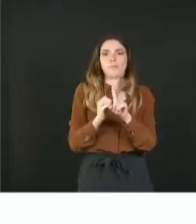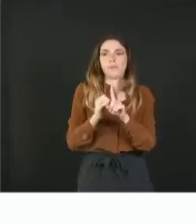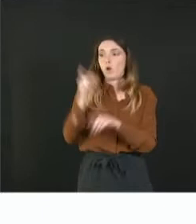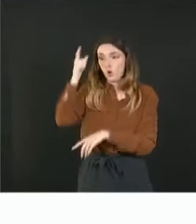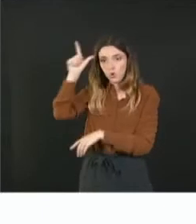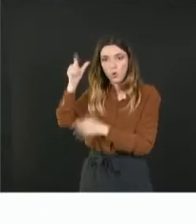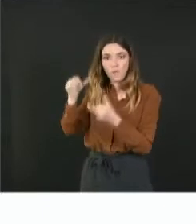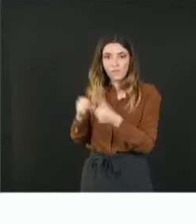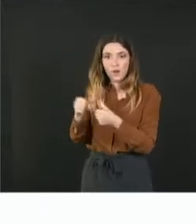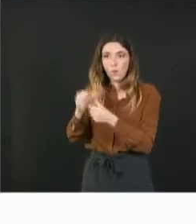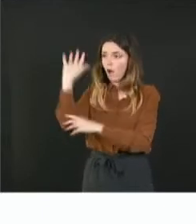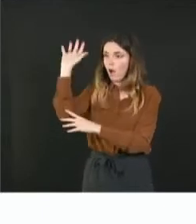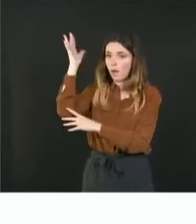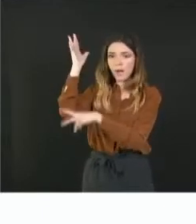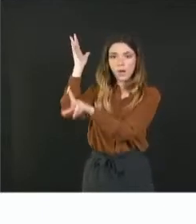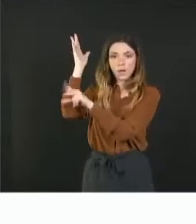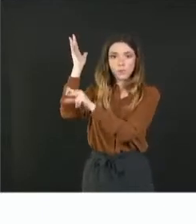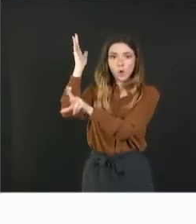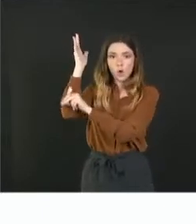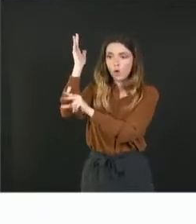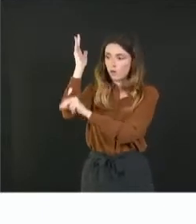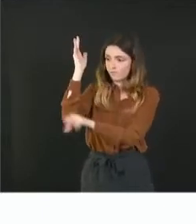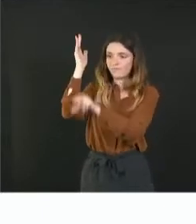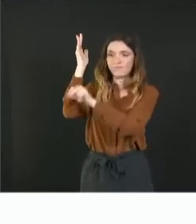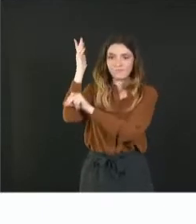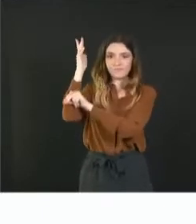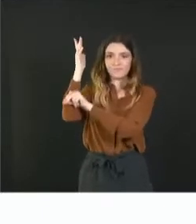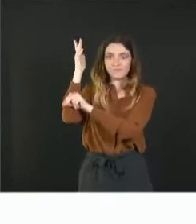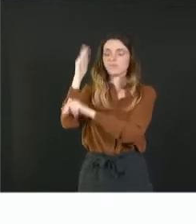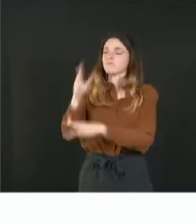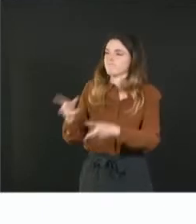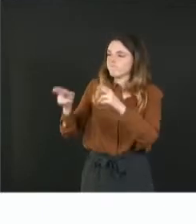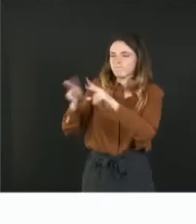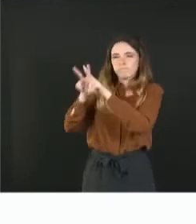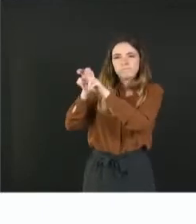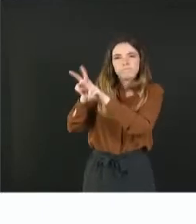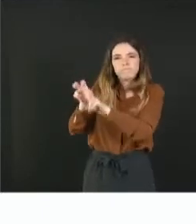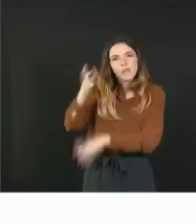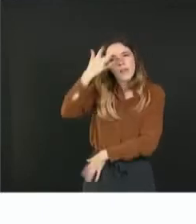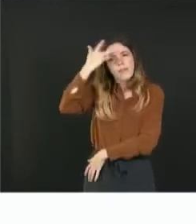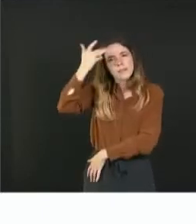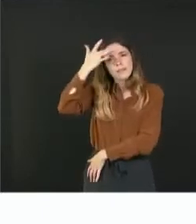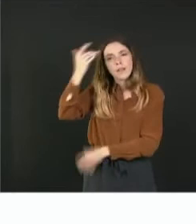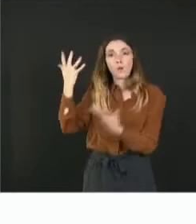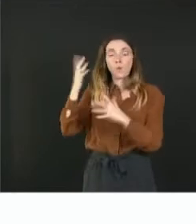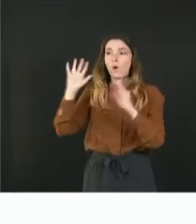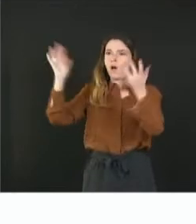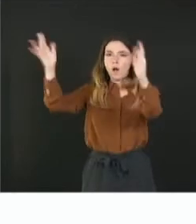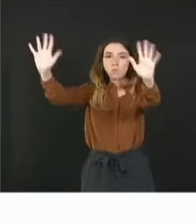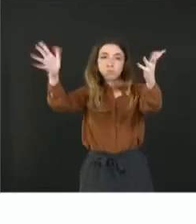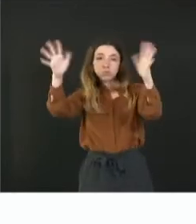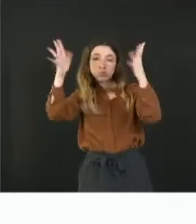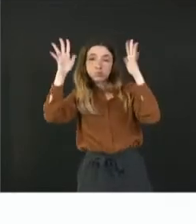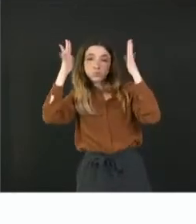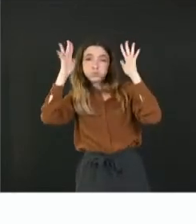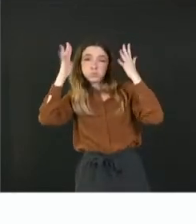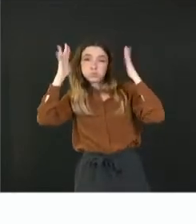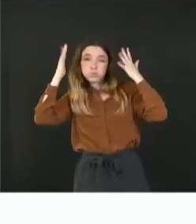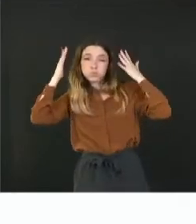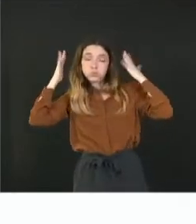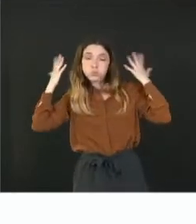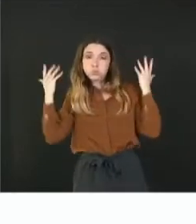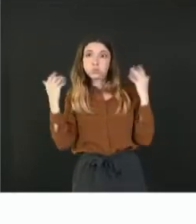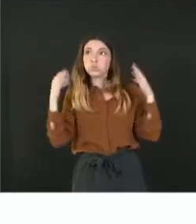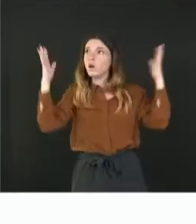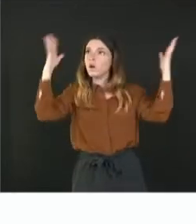arbres de capteurs, et ils ont montré qu'en plein été, les alignements d'arbres denses au niveau de la rue pouvaient rafraîchir de 3